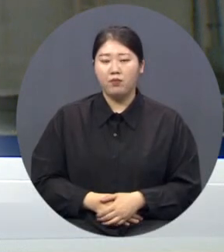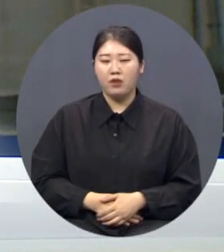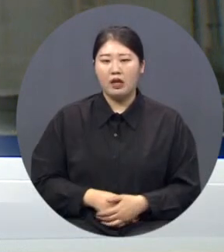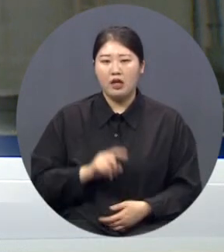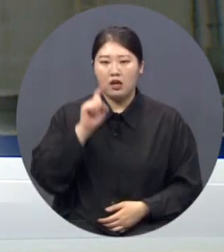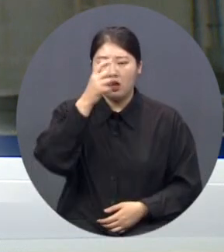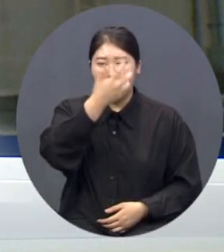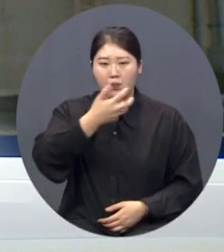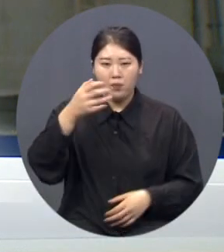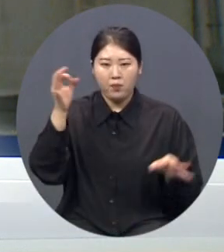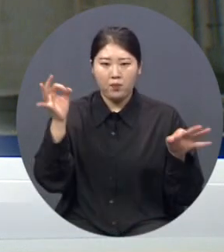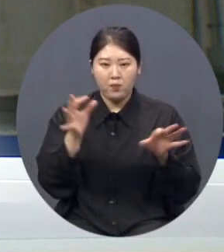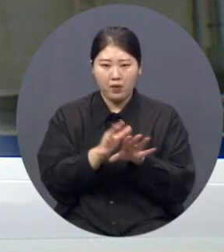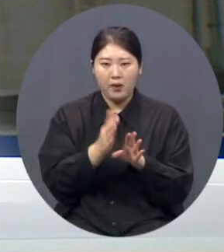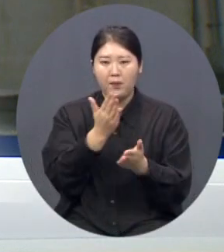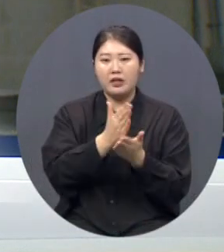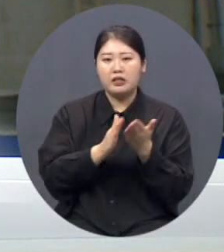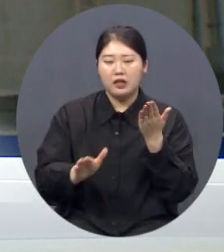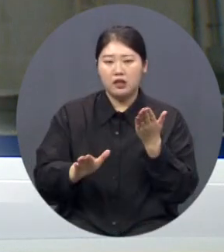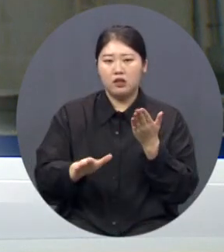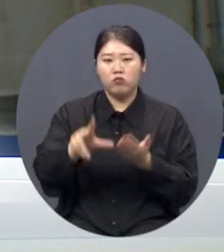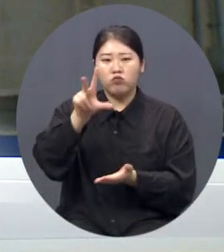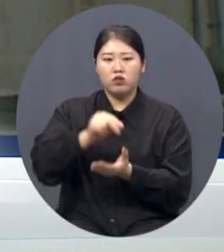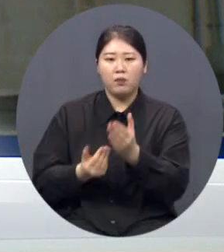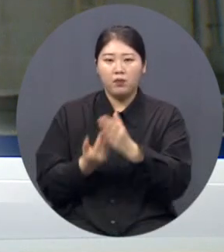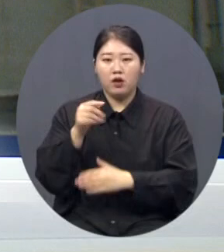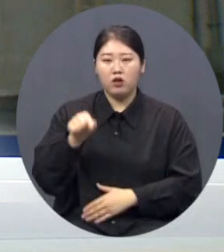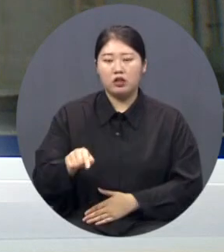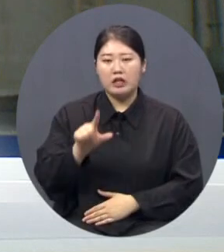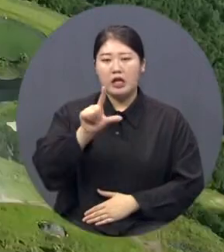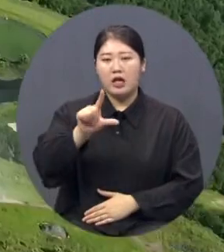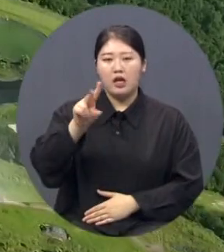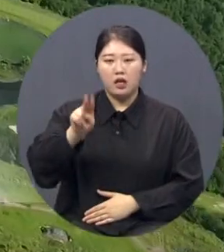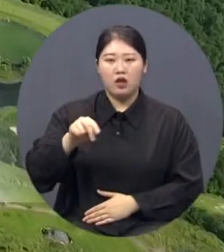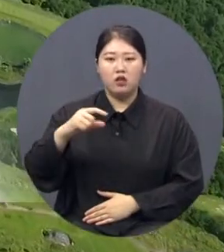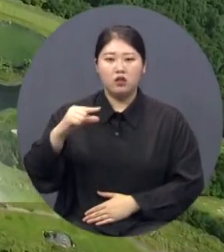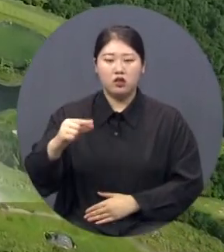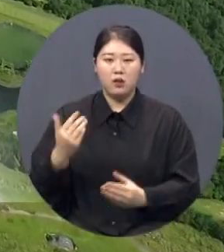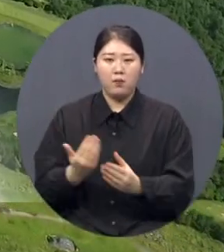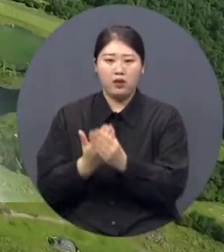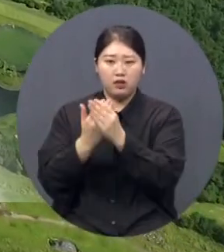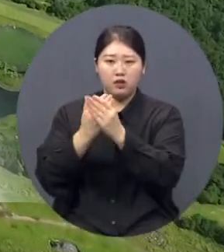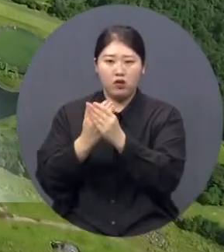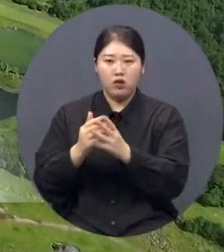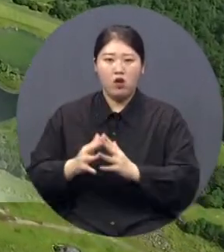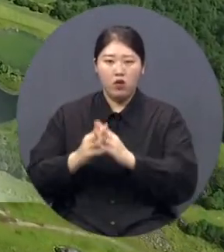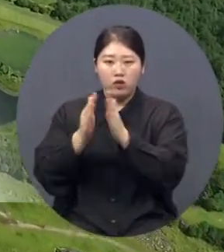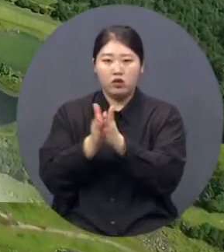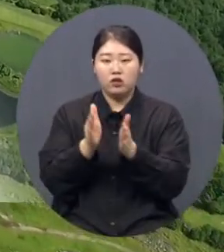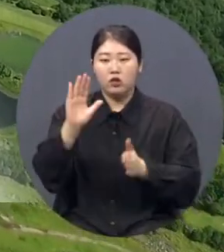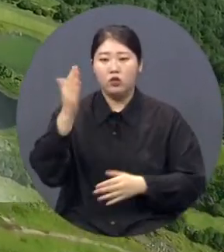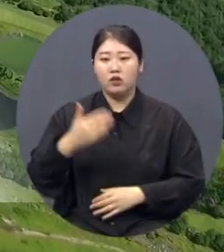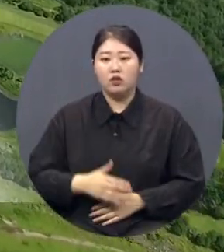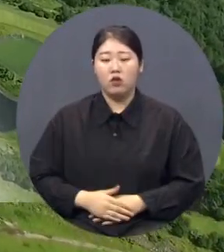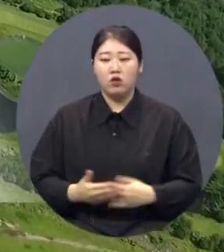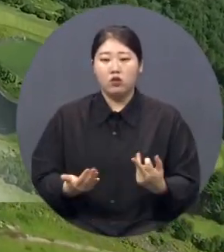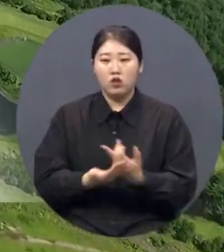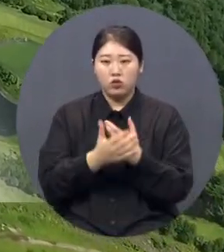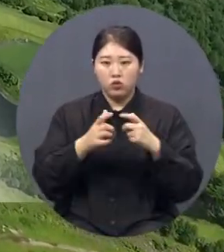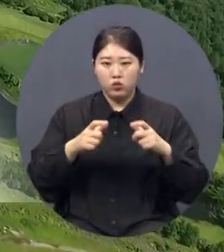탄소 중립에 역행한다는 논란이 일고 있는 신규 LNG 발전소 건설 절차가 시작됐습니다.